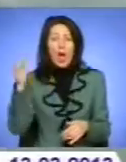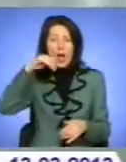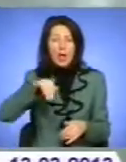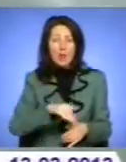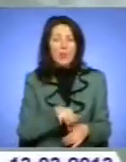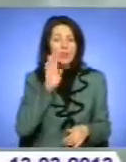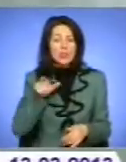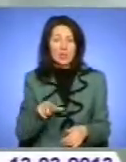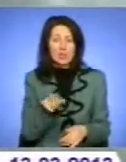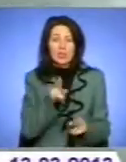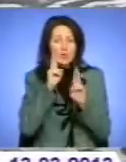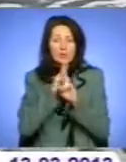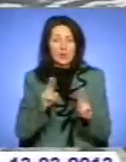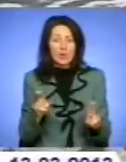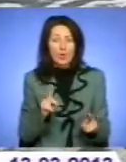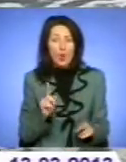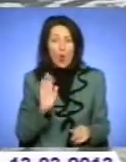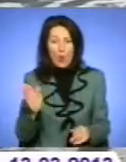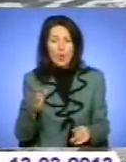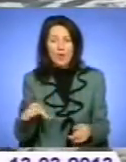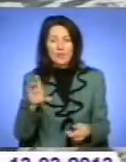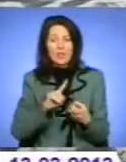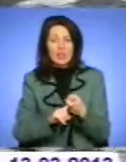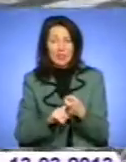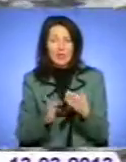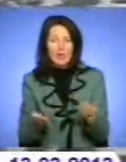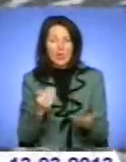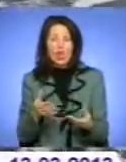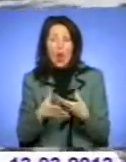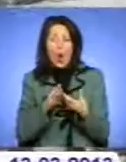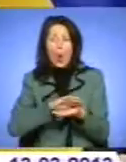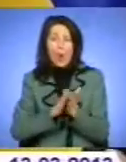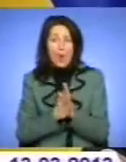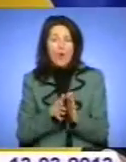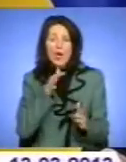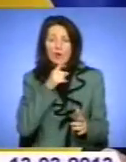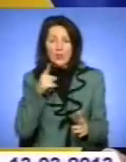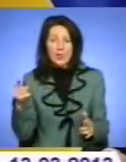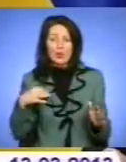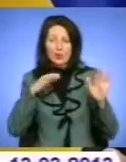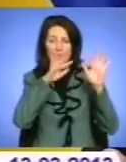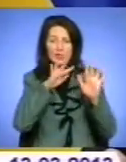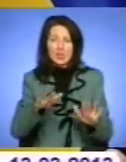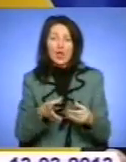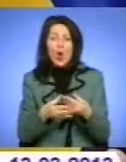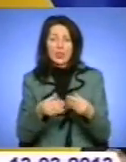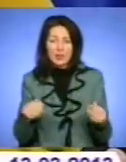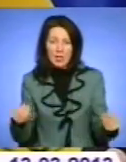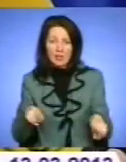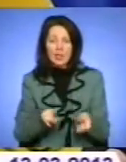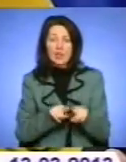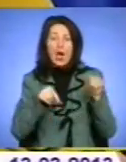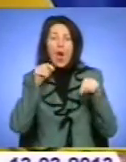не беруться. Кажуть, усе залежатиме від конкретних погодних умов у період сніготанення та опадів. На сьогоднішній день можна